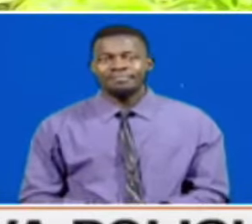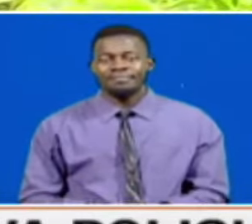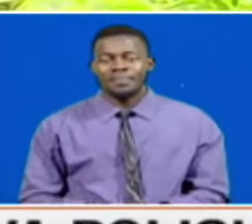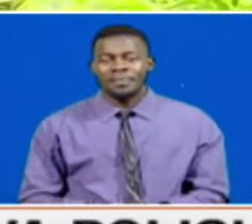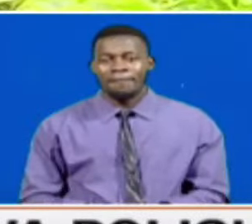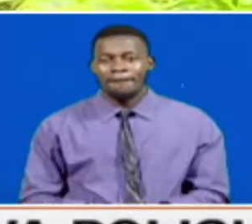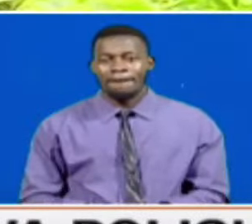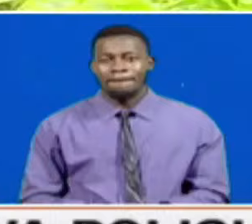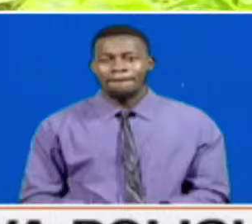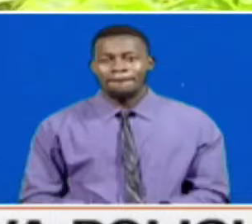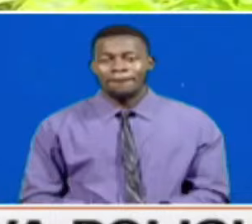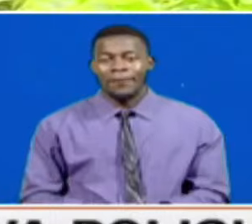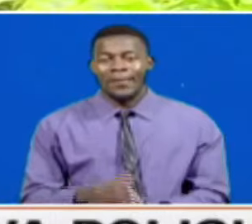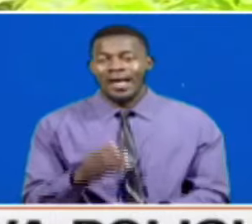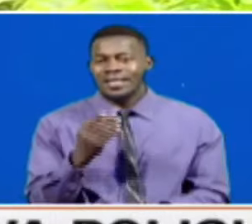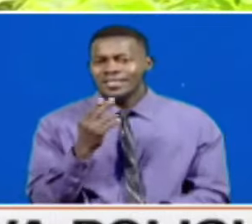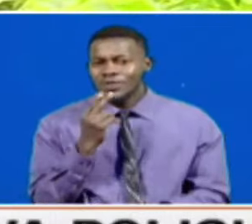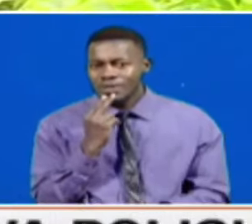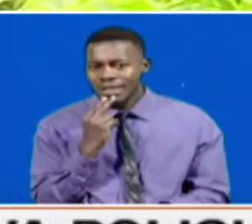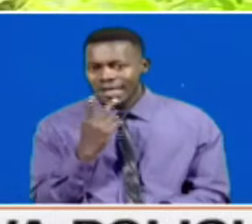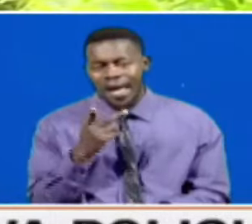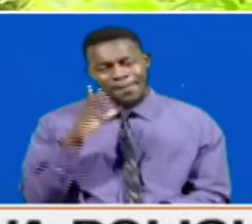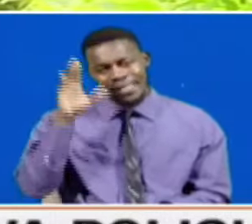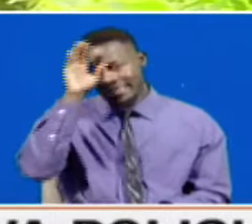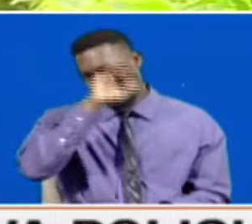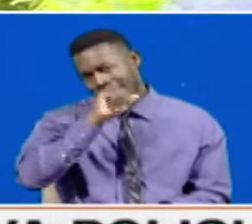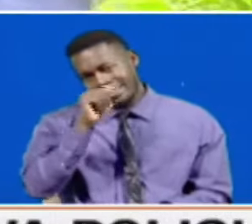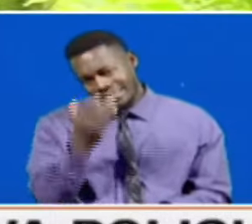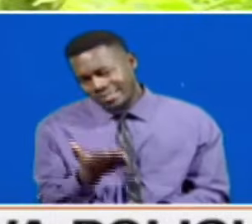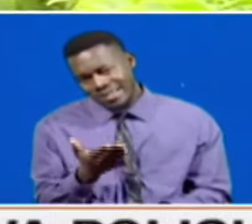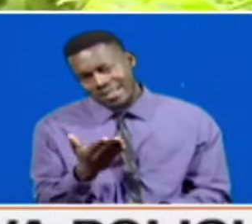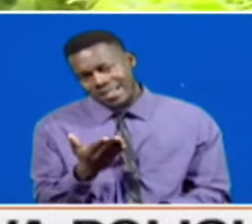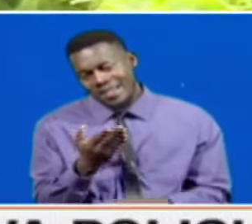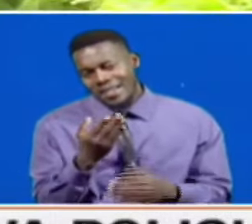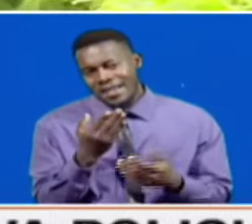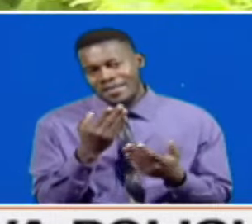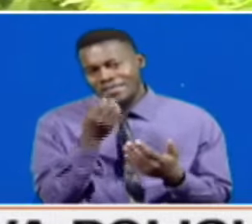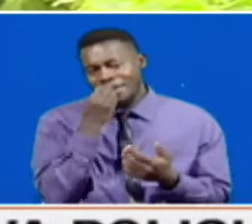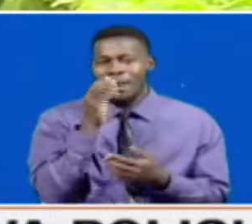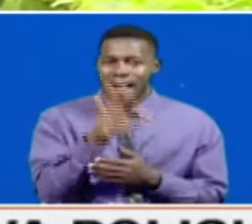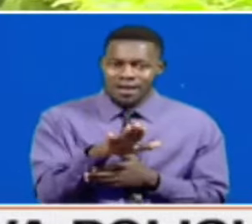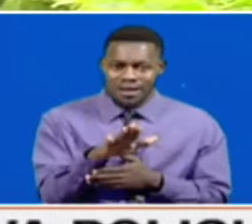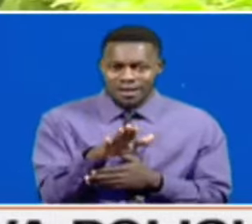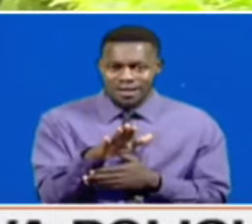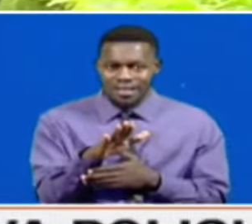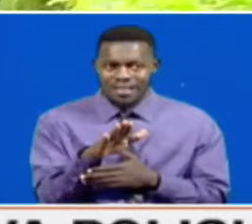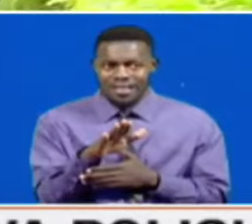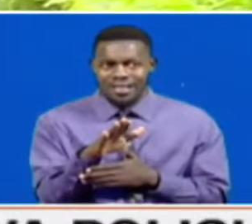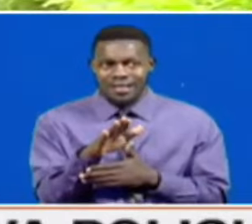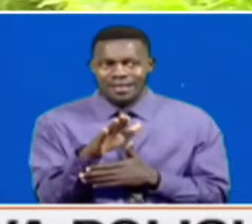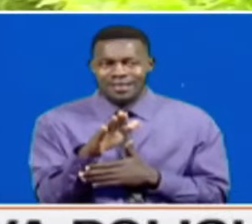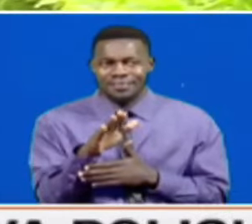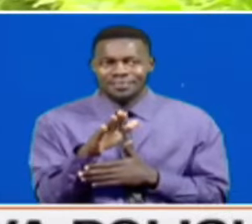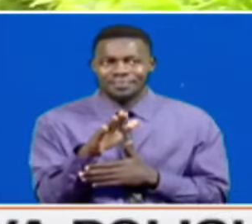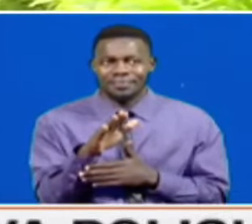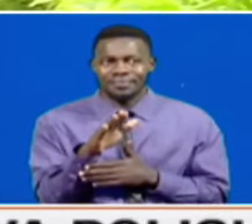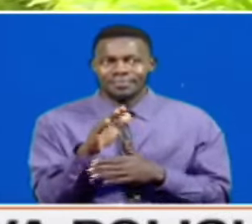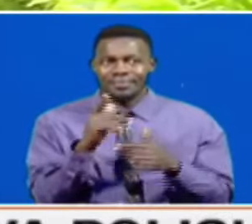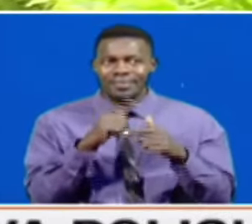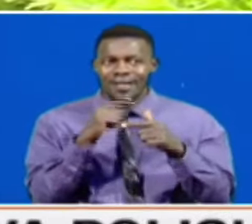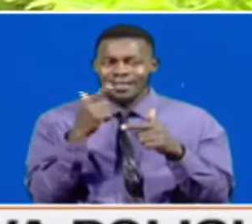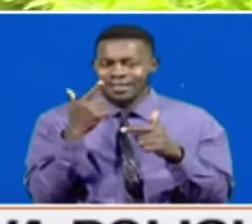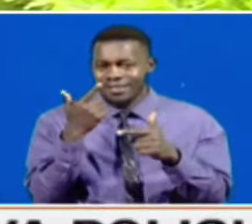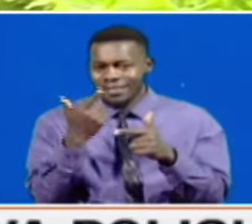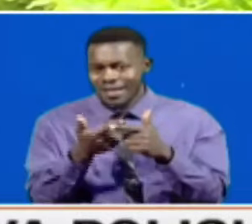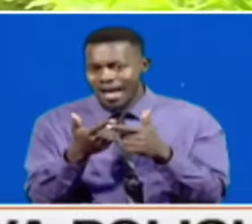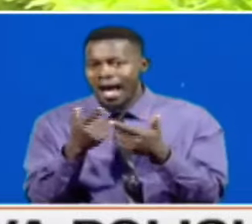jatan Nika Hakuna mtu Sasa nikema kwa polisi pale karama and qus mahali Division niku hapo